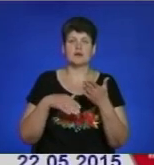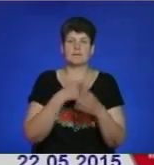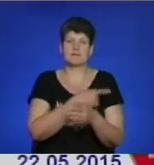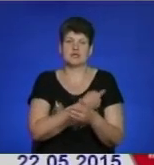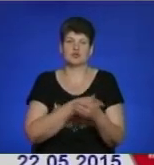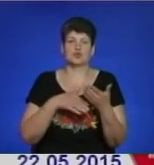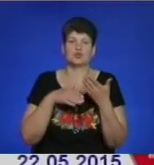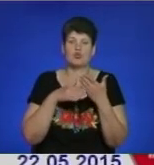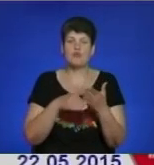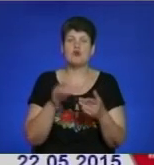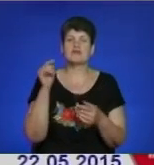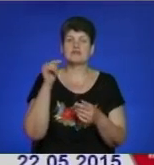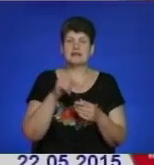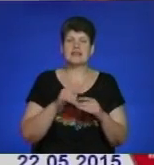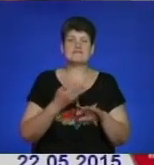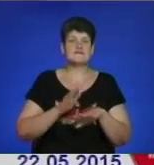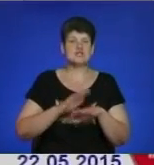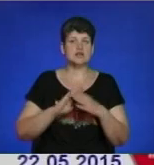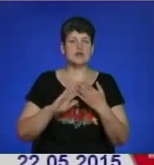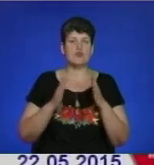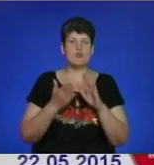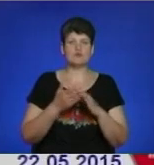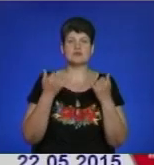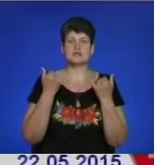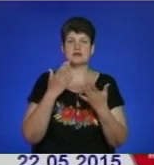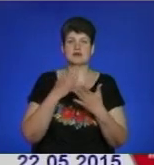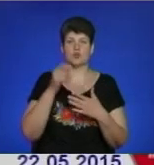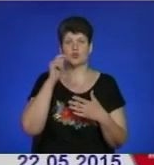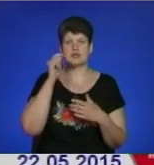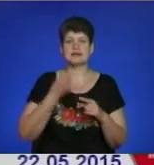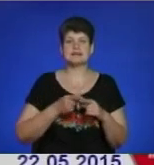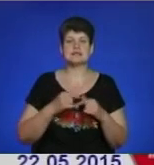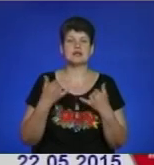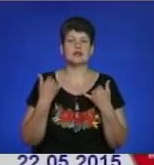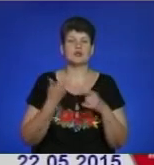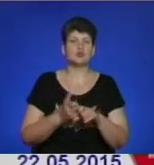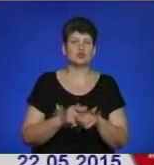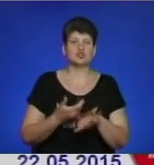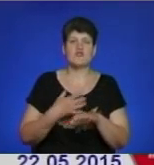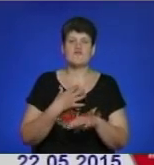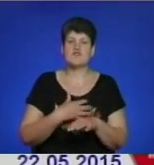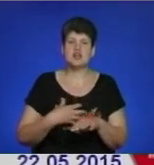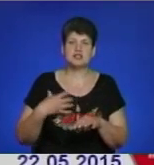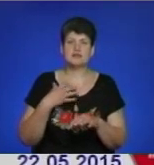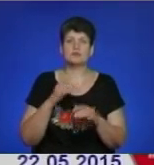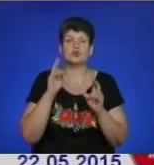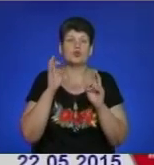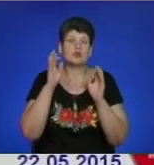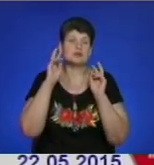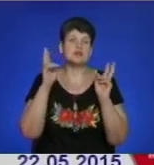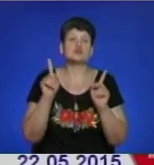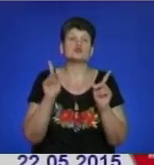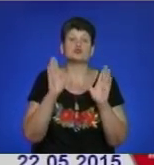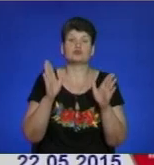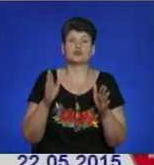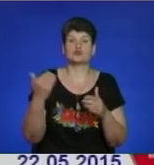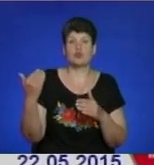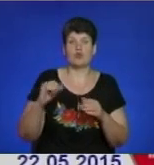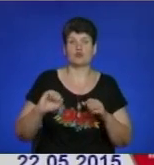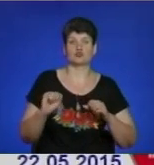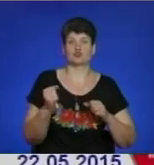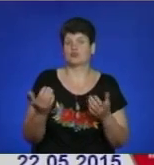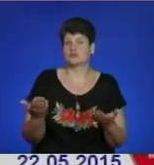якщо знадобиться таке. Скажіть, чого вже навчилися для себе і чи в такій надзвичайній ситуації ви